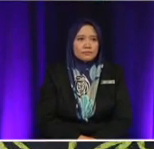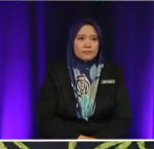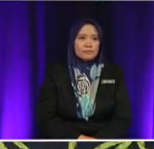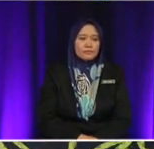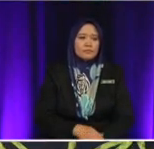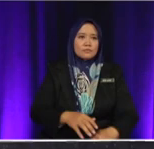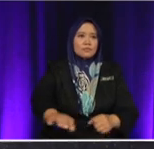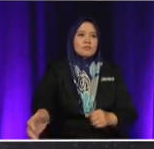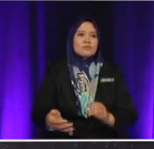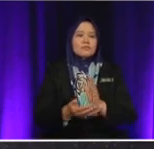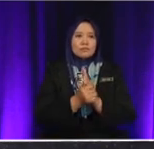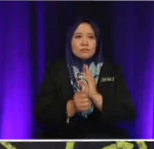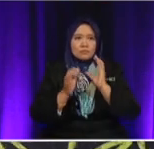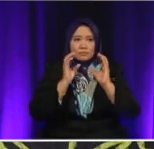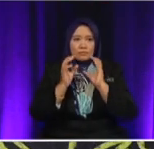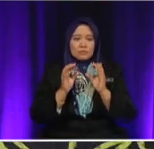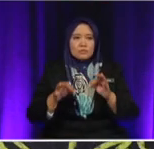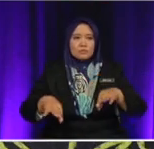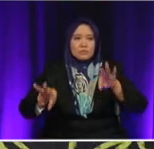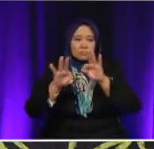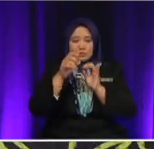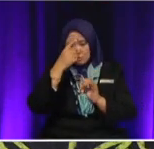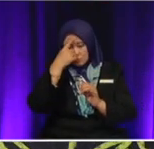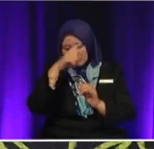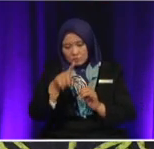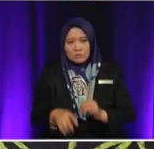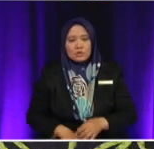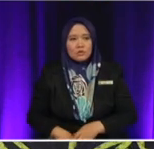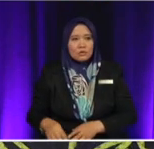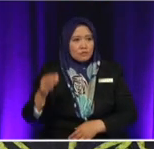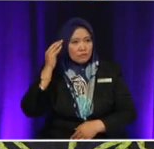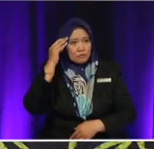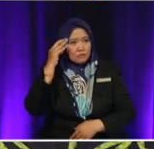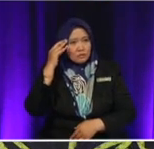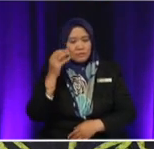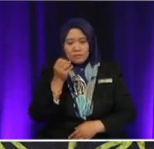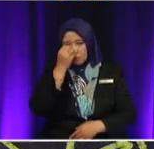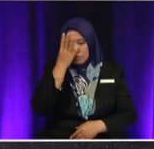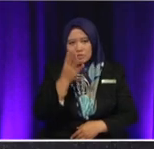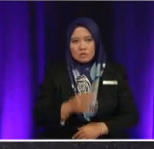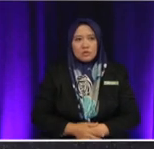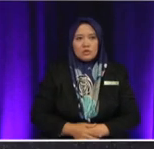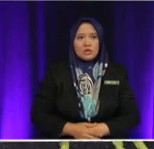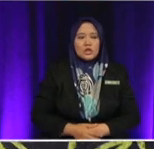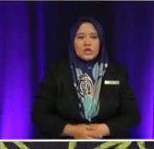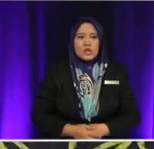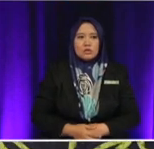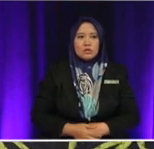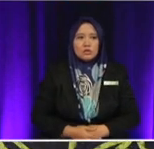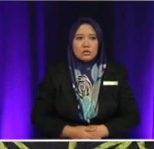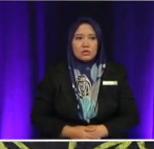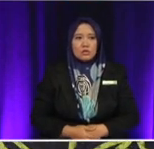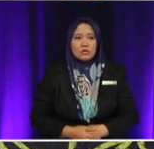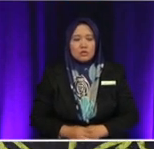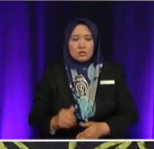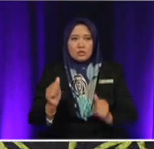Kebaran berkomunikasi ini dia penting untuk beri kefahaman, untuk menyampaikan sesuatu dengan yakin dan bijak mengawal keadaan.